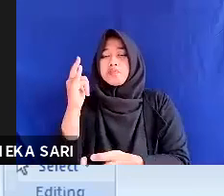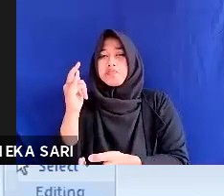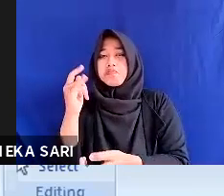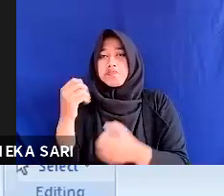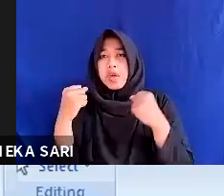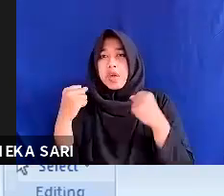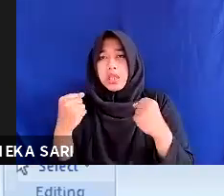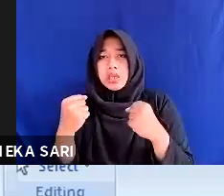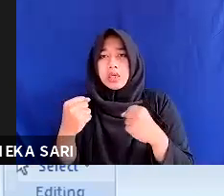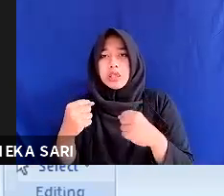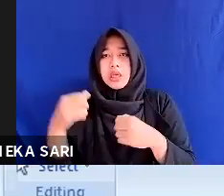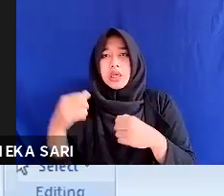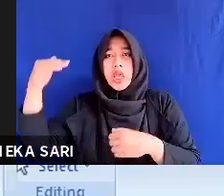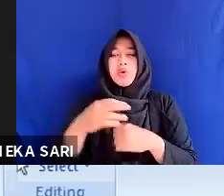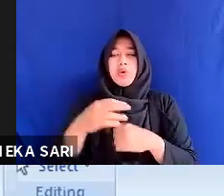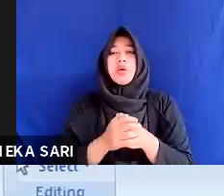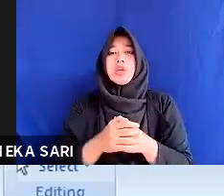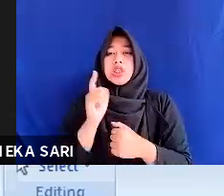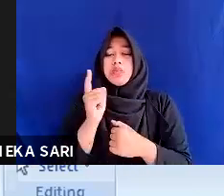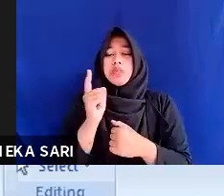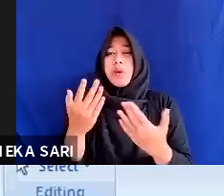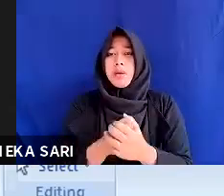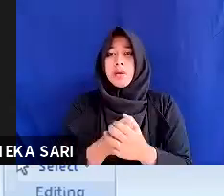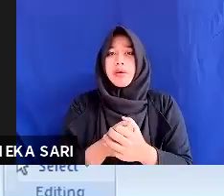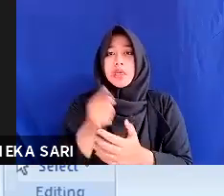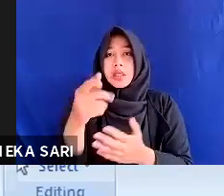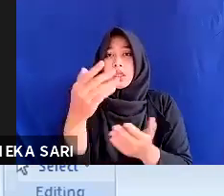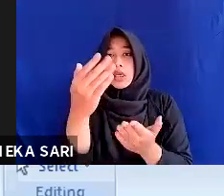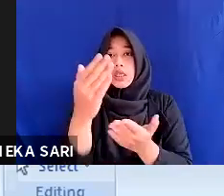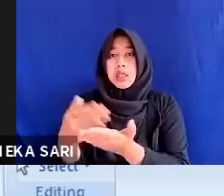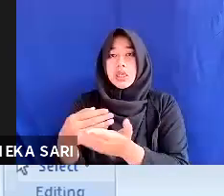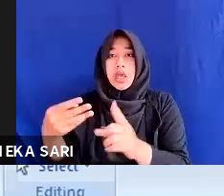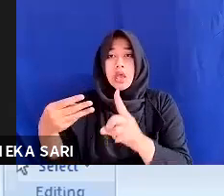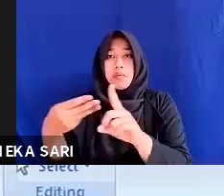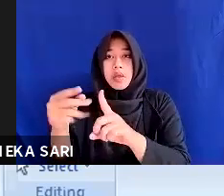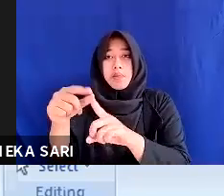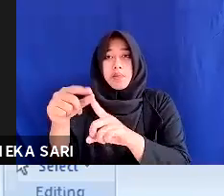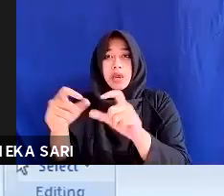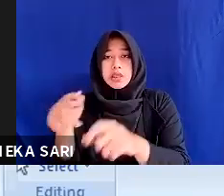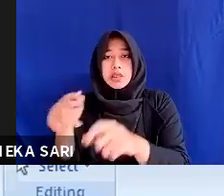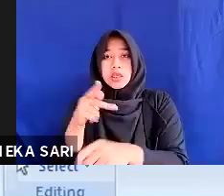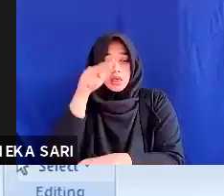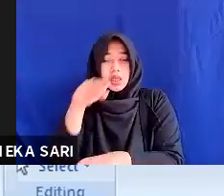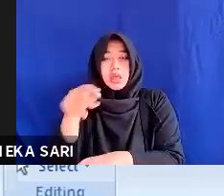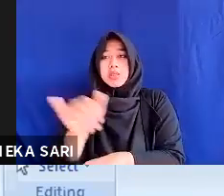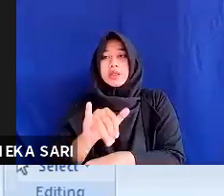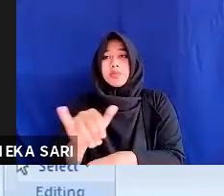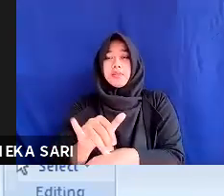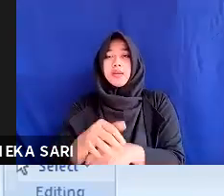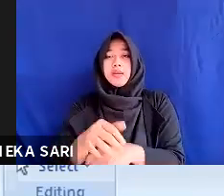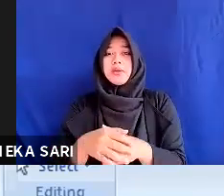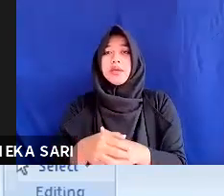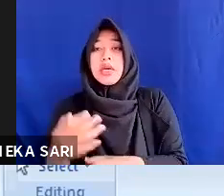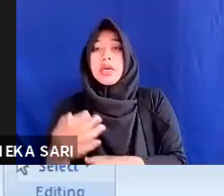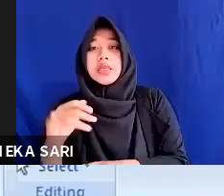Ini kira-kira data BPS yang bisa kita lihat sama-sama. Jadi, mari kita bayangkan berapa dalam sehari